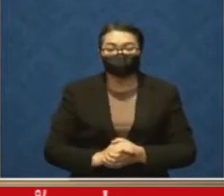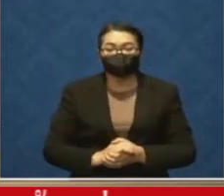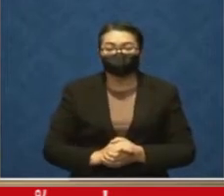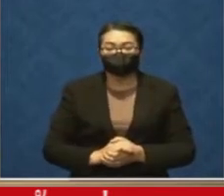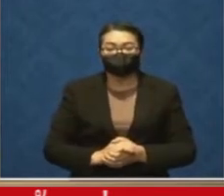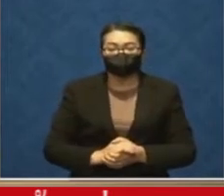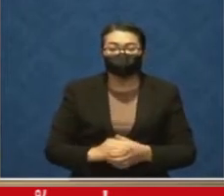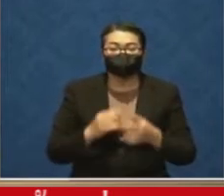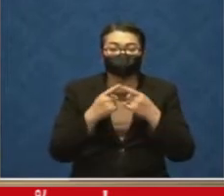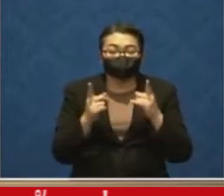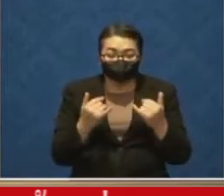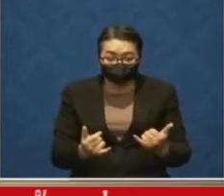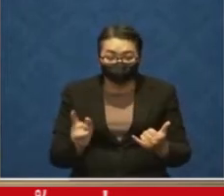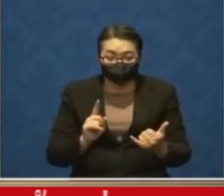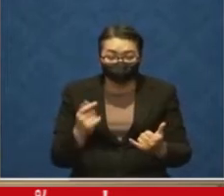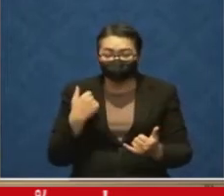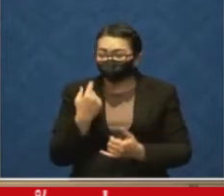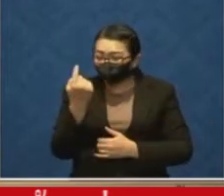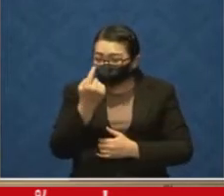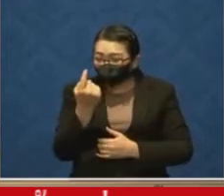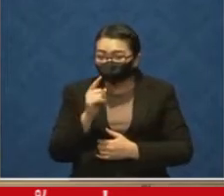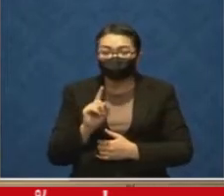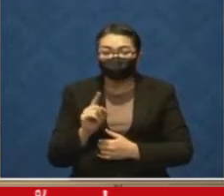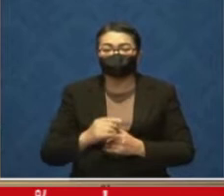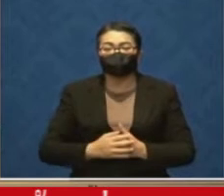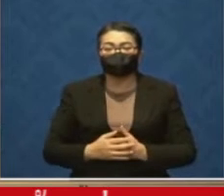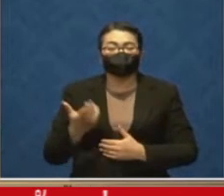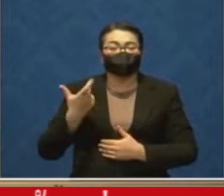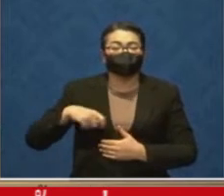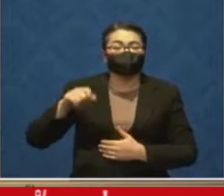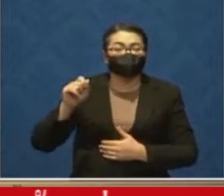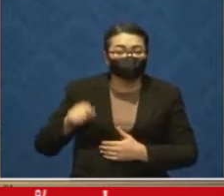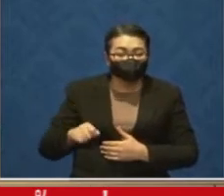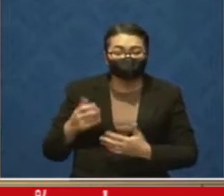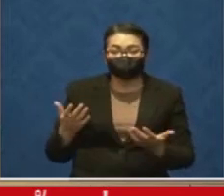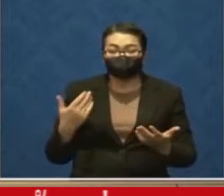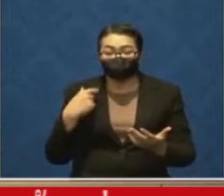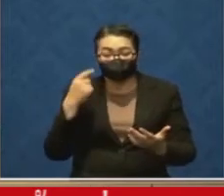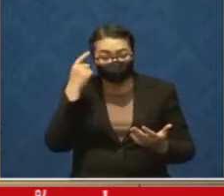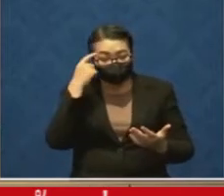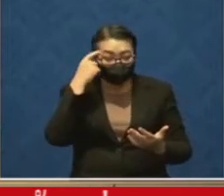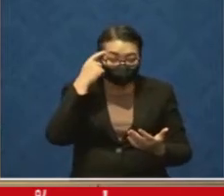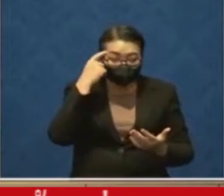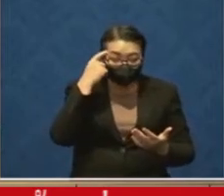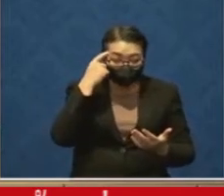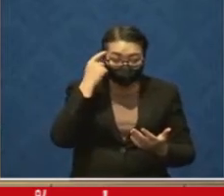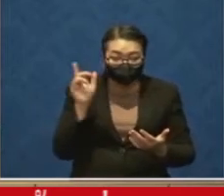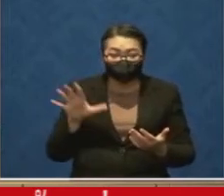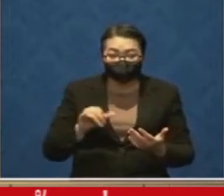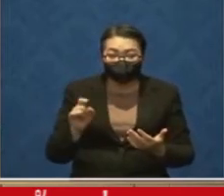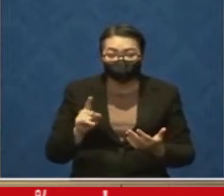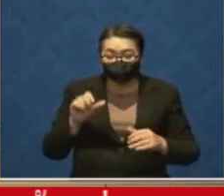่ว่าตอนนี้มีอัเดียว สารอันนี้จริๆแล้เขาคิดมาจากเปลอกบงคุด